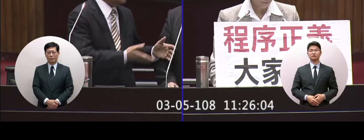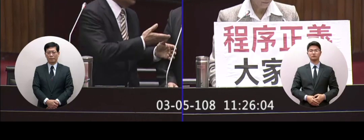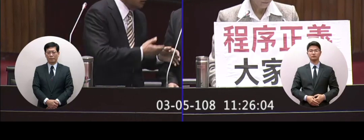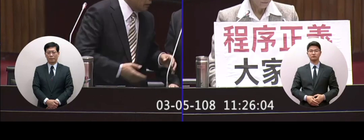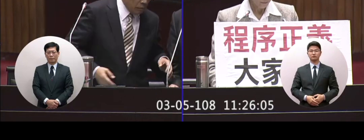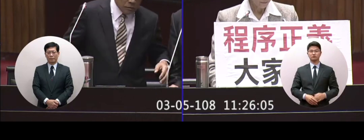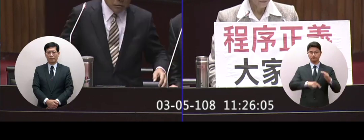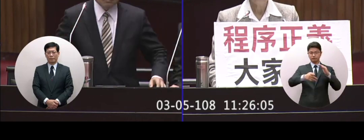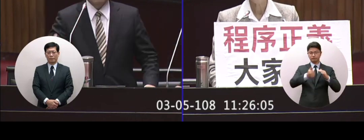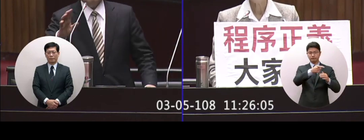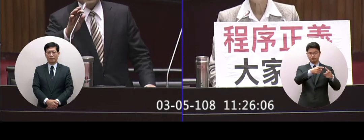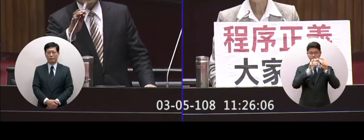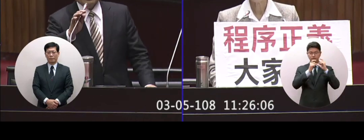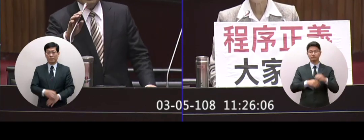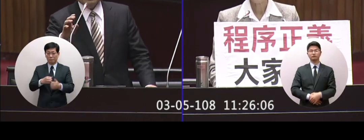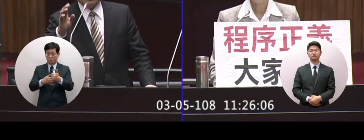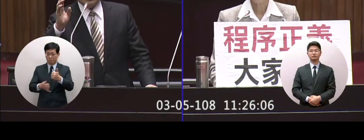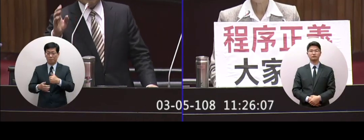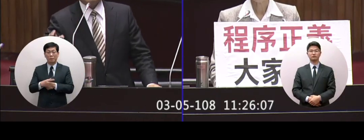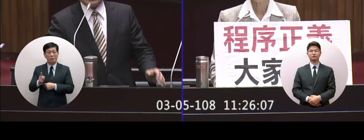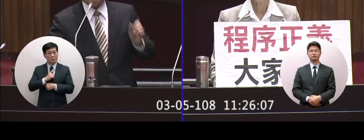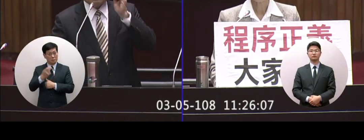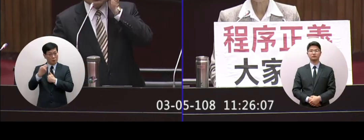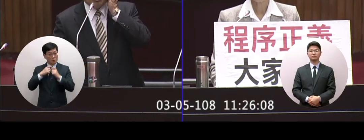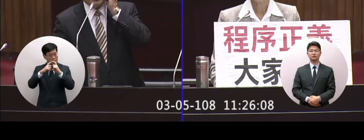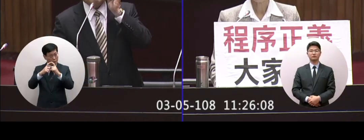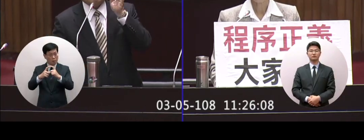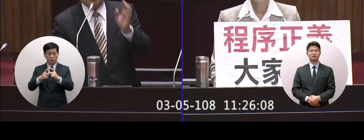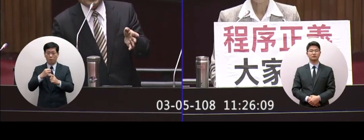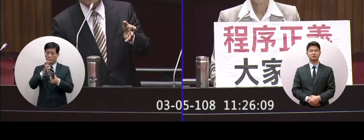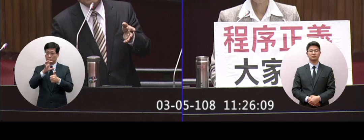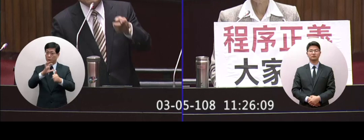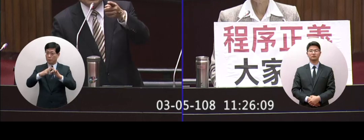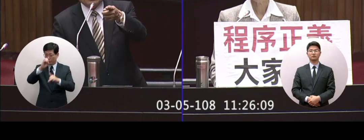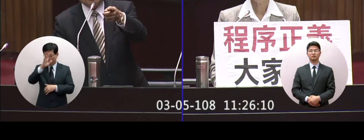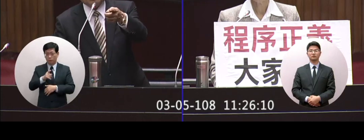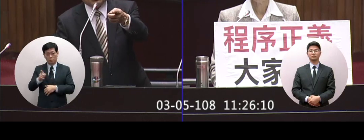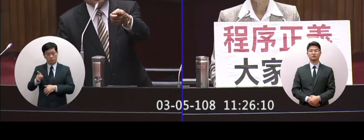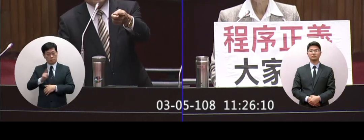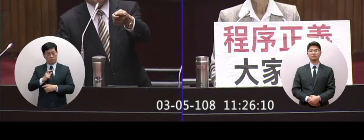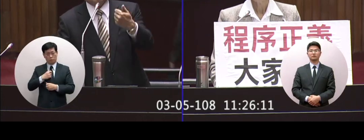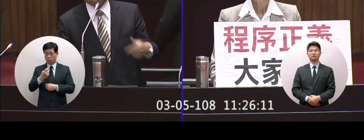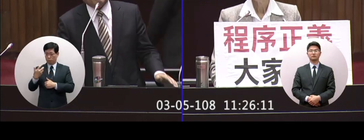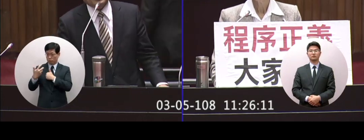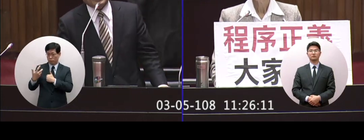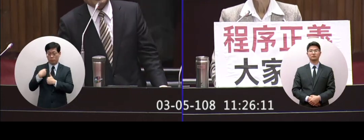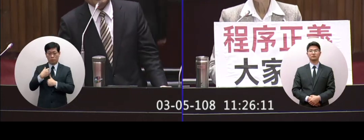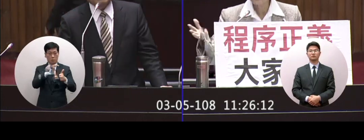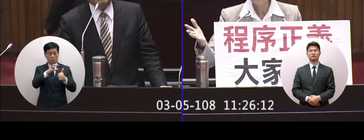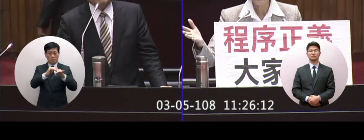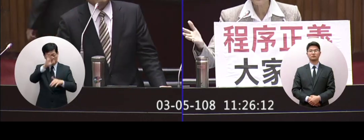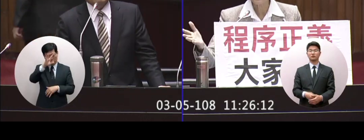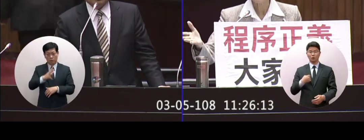复。 委员，你要我答复的时候不要骂国民党，但你质询拼命骂民进